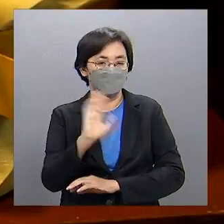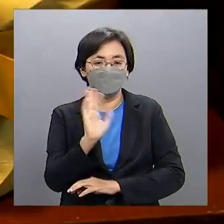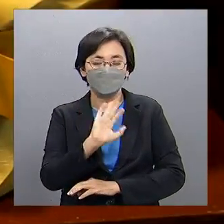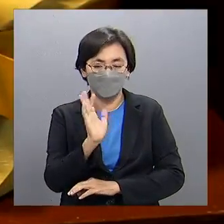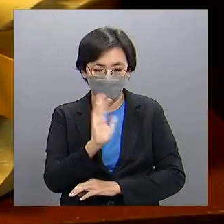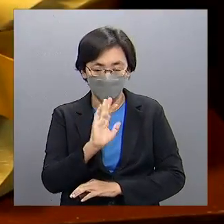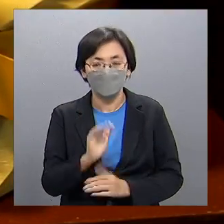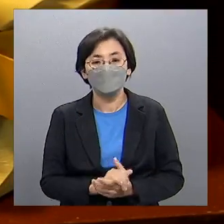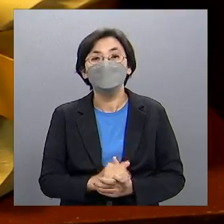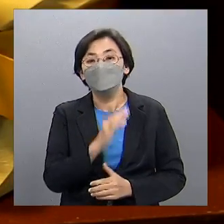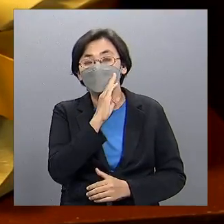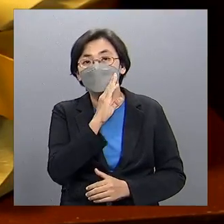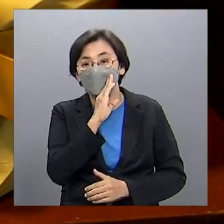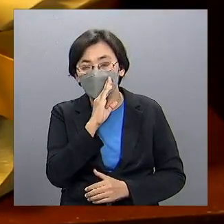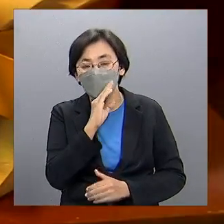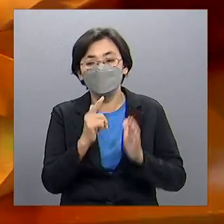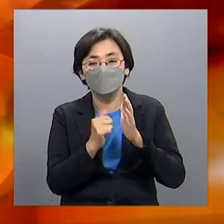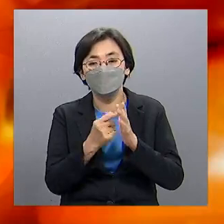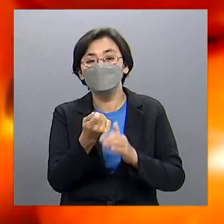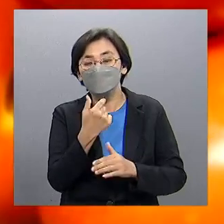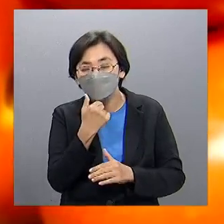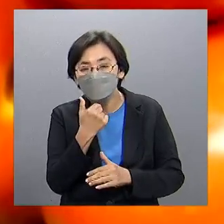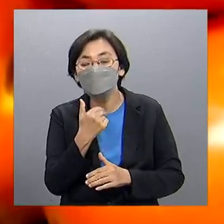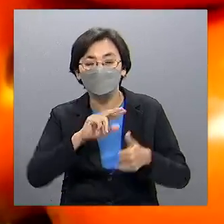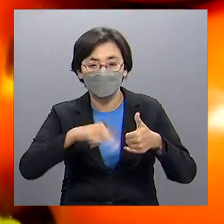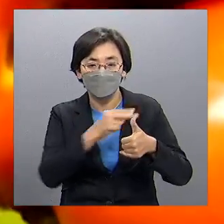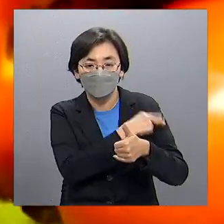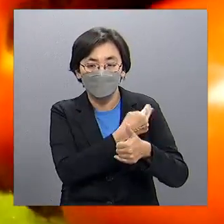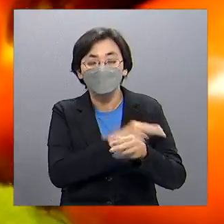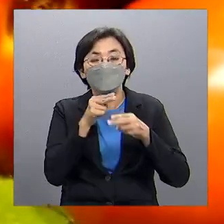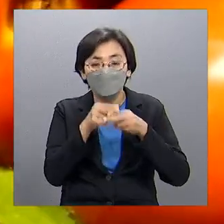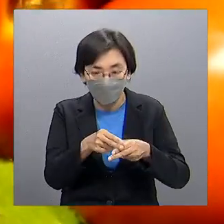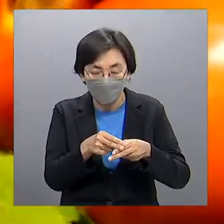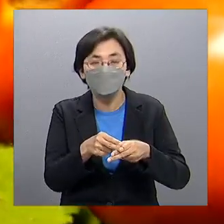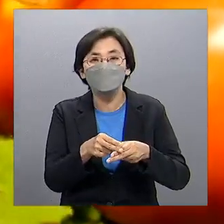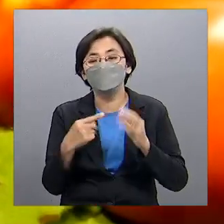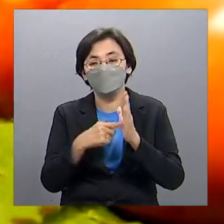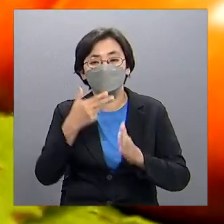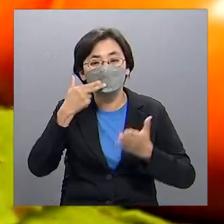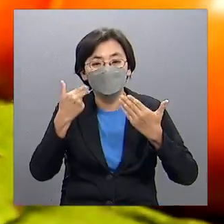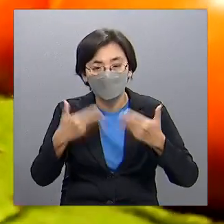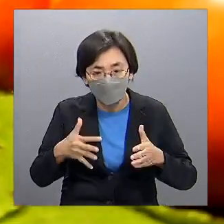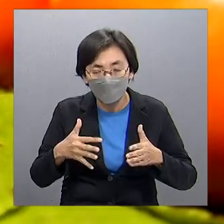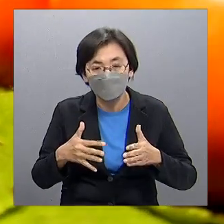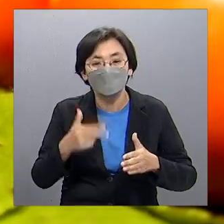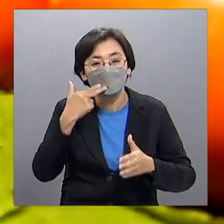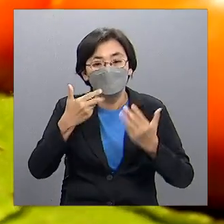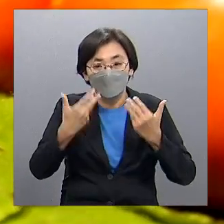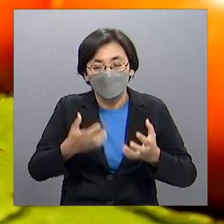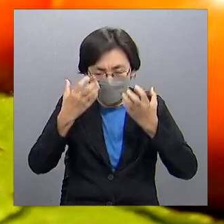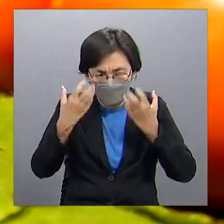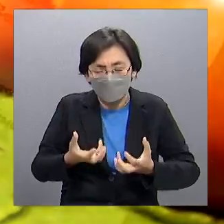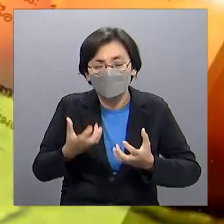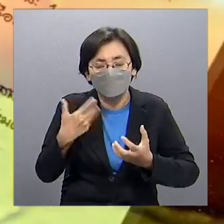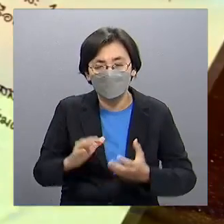ซิทีฟกินยาที่ค่อนข้างรักษาโรคเฉพาะทางครับอย่างเช่นเบาหวานระยะลุกลามอะไรเงี้ยครับมะเร็งหรืออะ